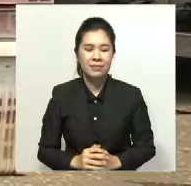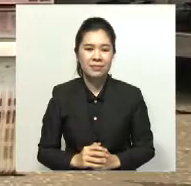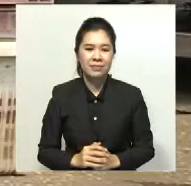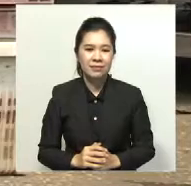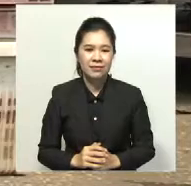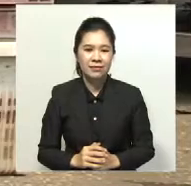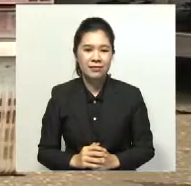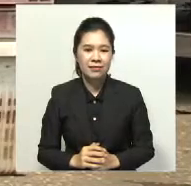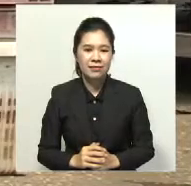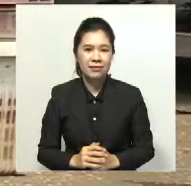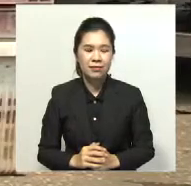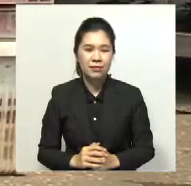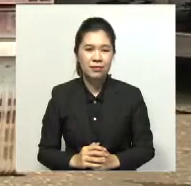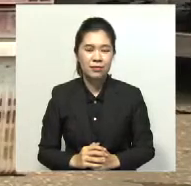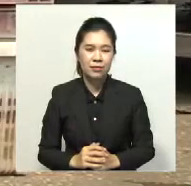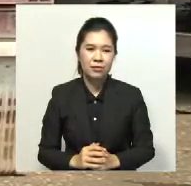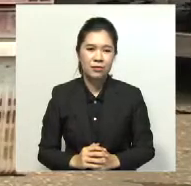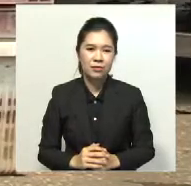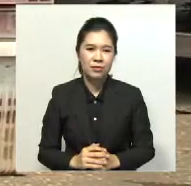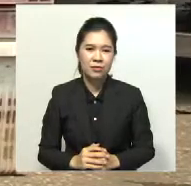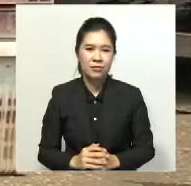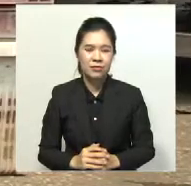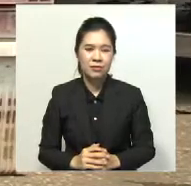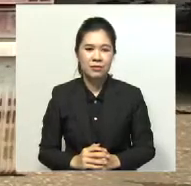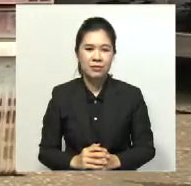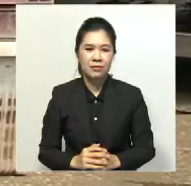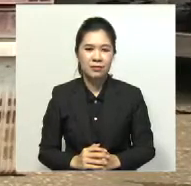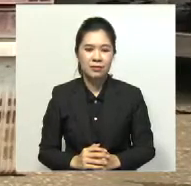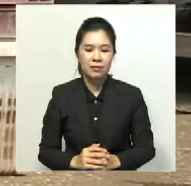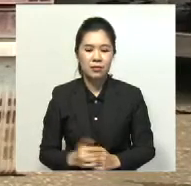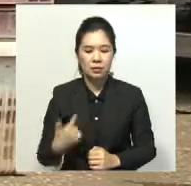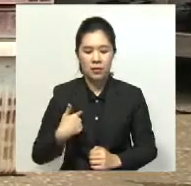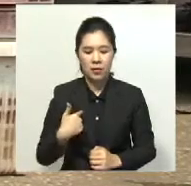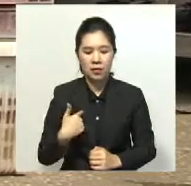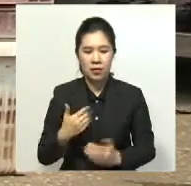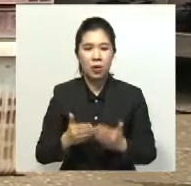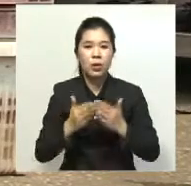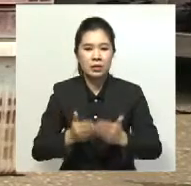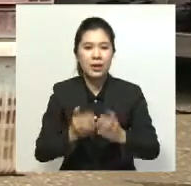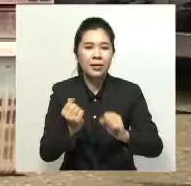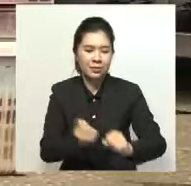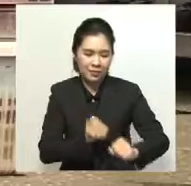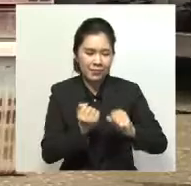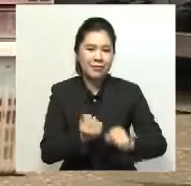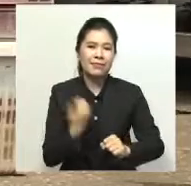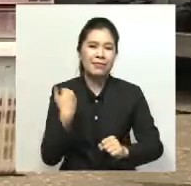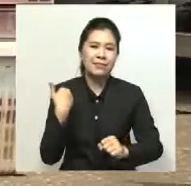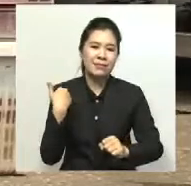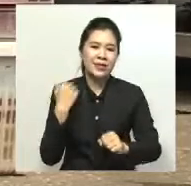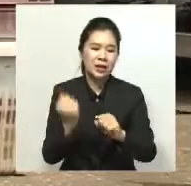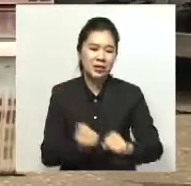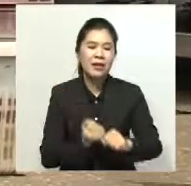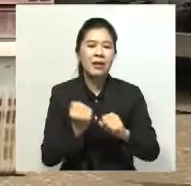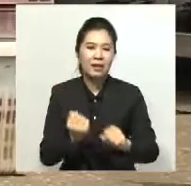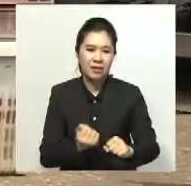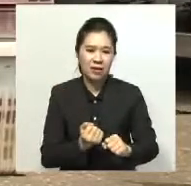ช่วยเหลืออะไรบ้างคะใช้เรือเป็นพาหนะไหม ใช้เรือเพราะที่บ้านมีเรืออยู่แล้วใช้เรือพายเข้าพาย